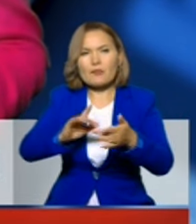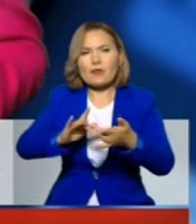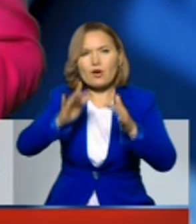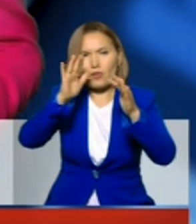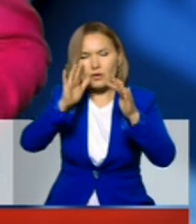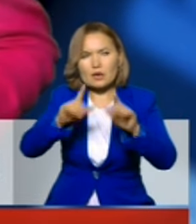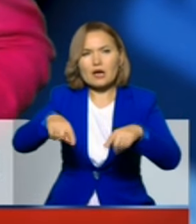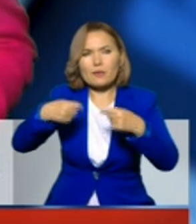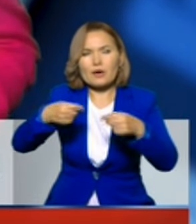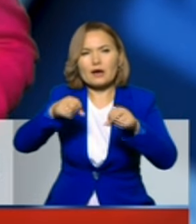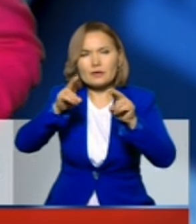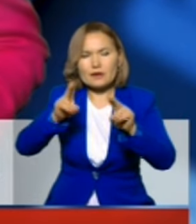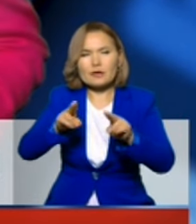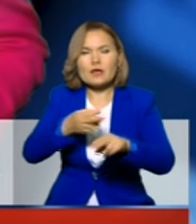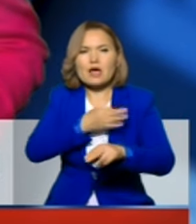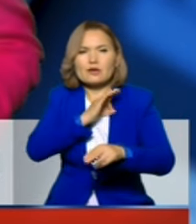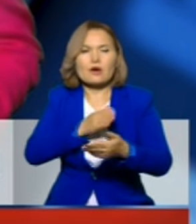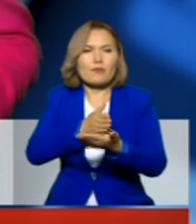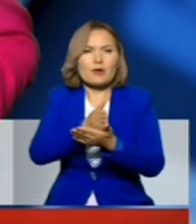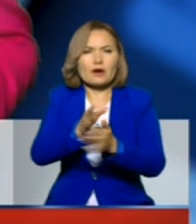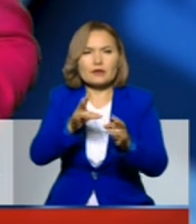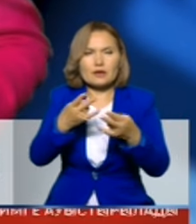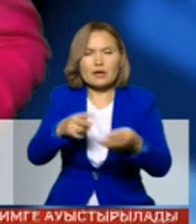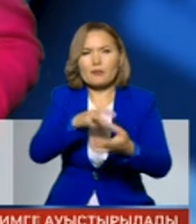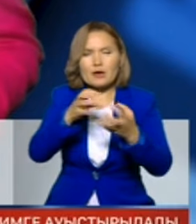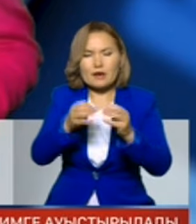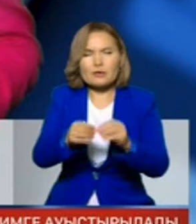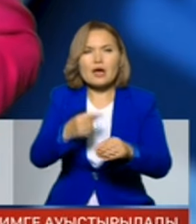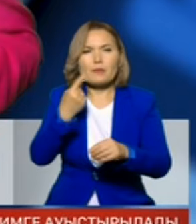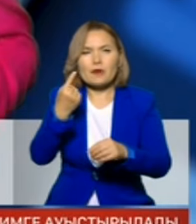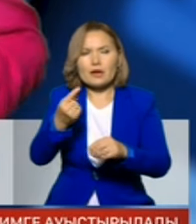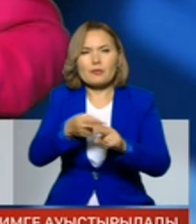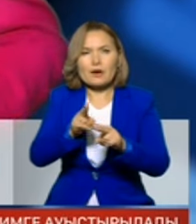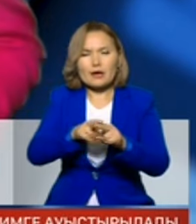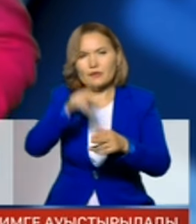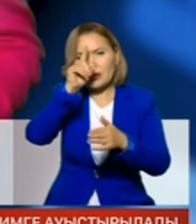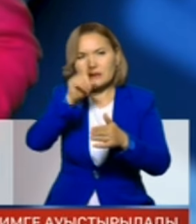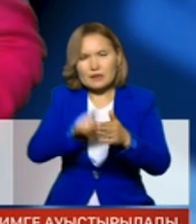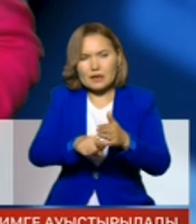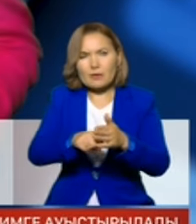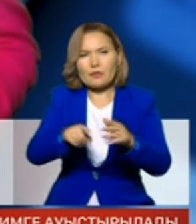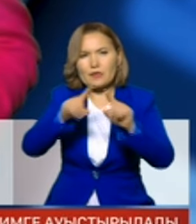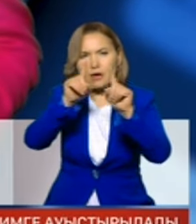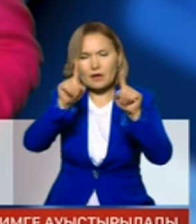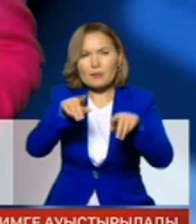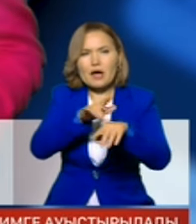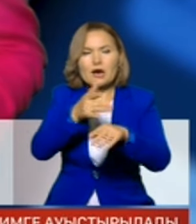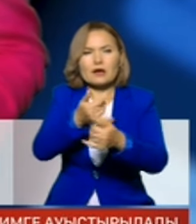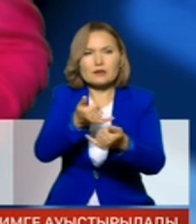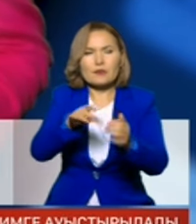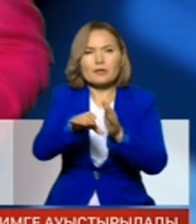аласыз, яғни нотариустың кеңсесіне бармайсыз. Ол үшін бірінші сенім хат деген қызмет түрін таңдайсыз, екінші ұялы